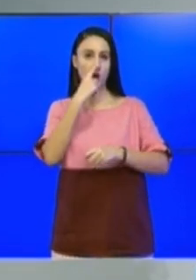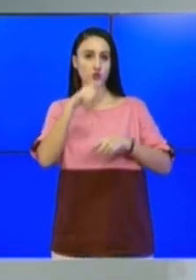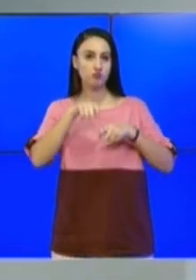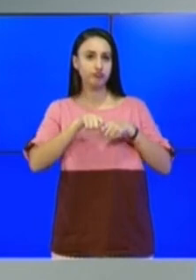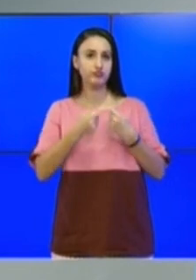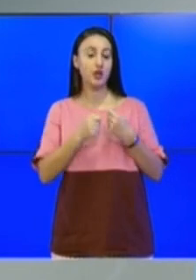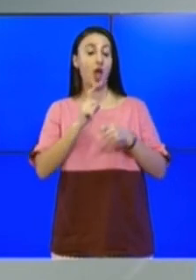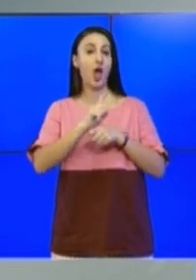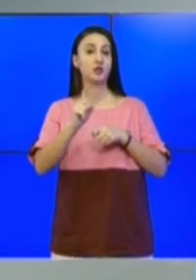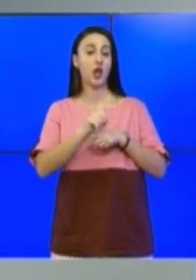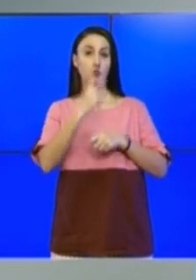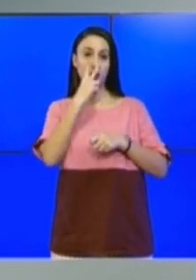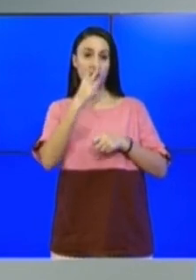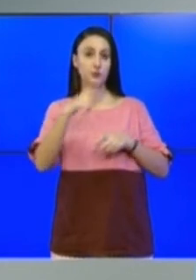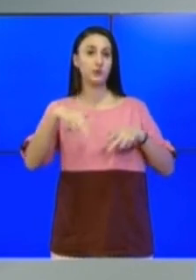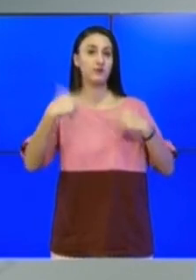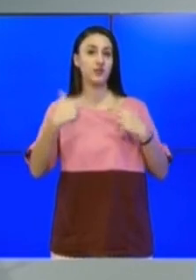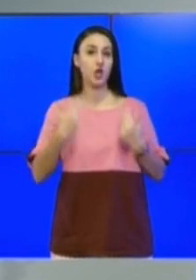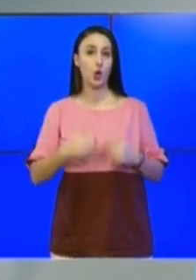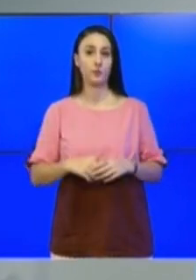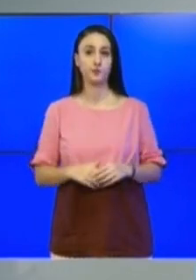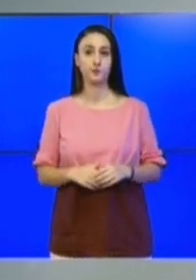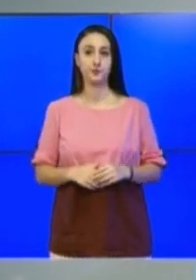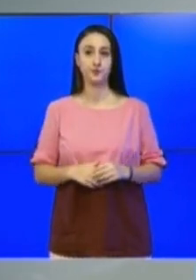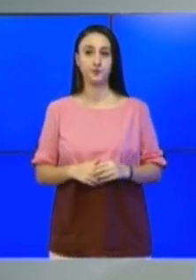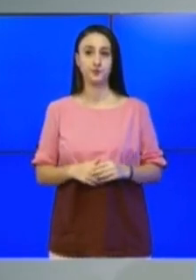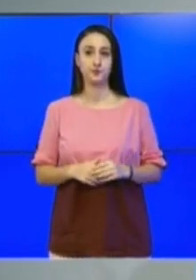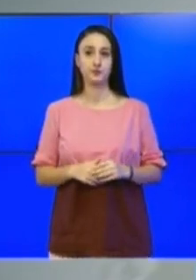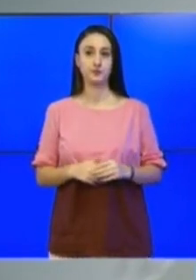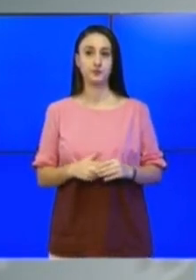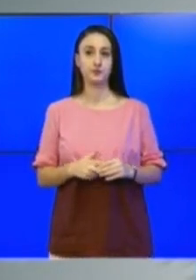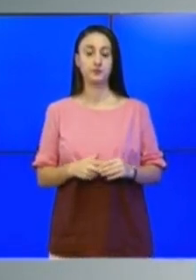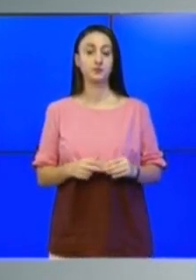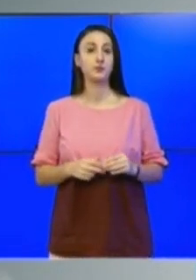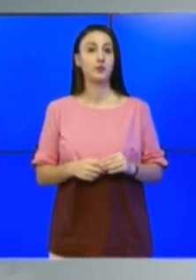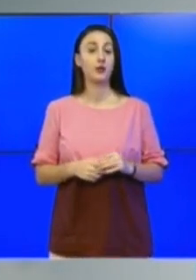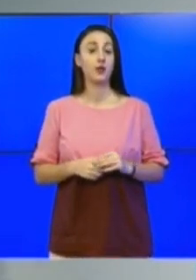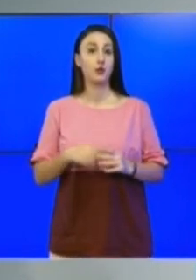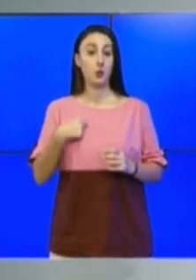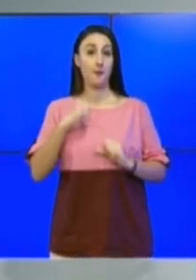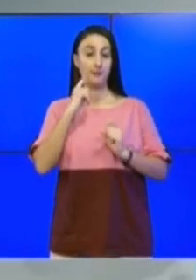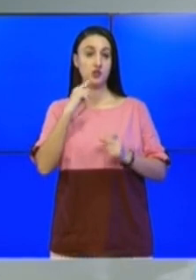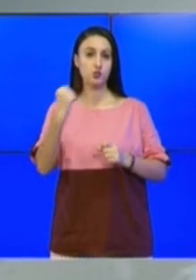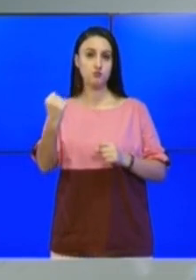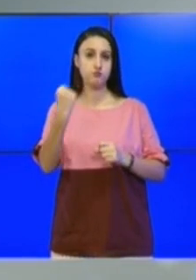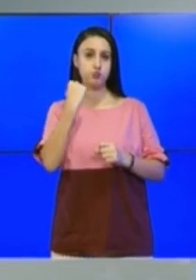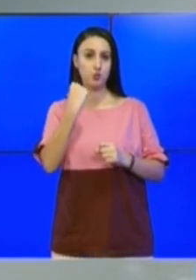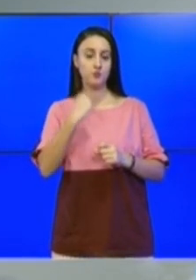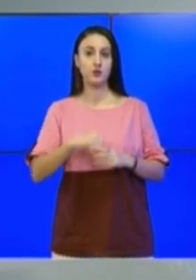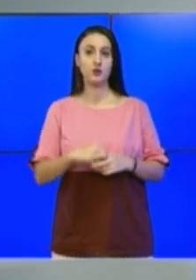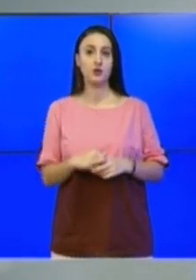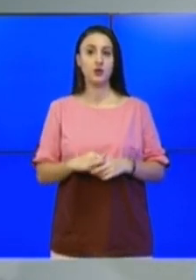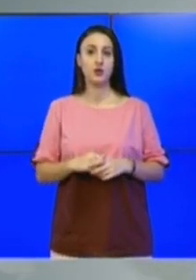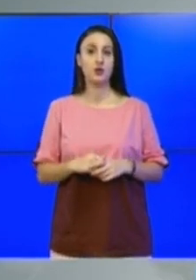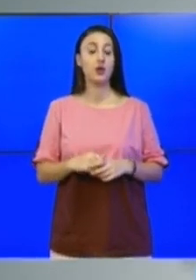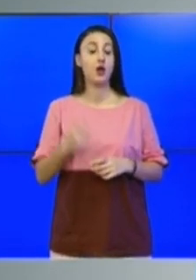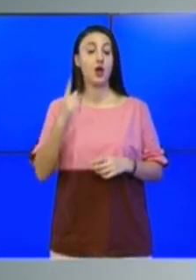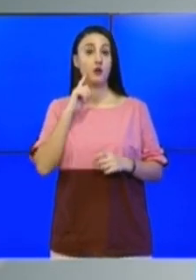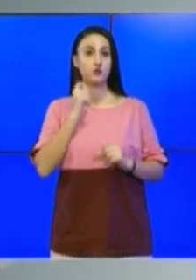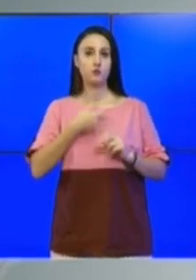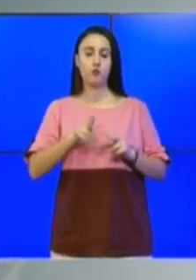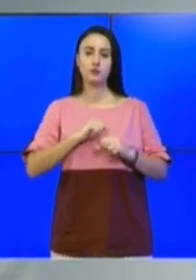zdrobit. Atacul a fost surprins și de câteva camere de supraveghere. M-am trezit cu un pumn în față. A fost